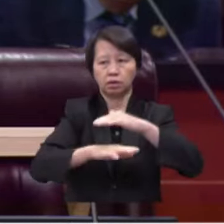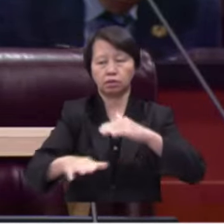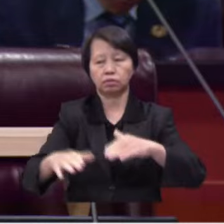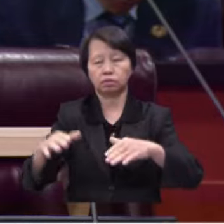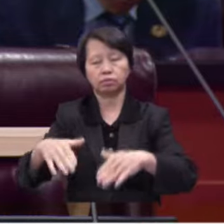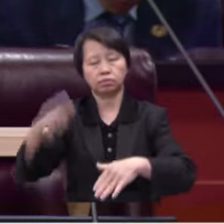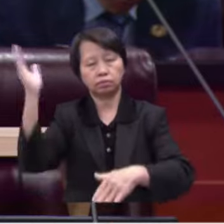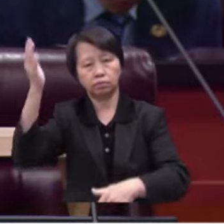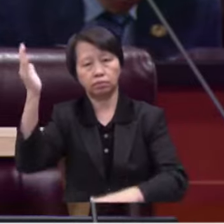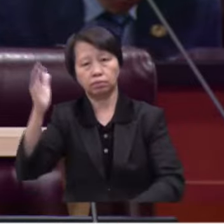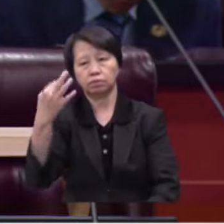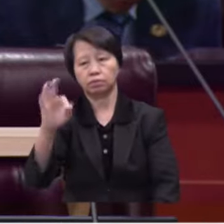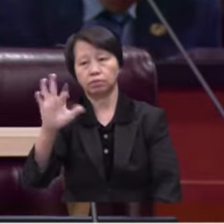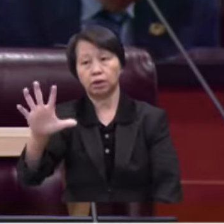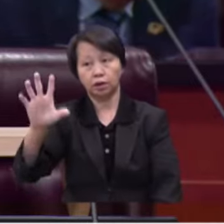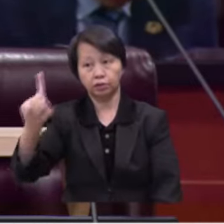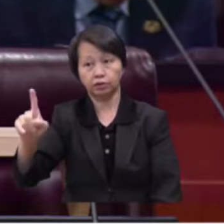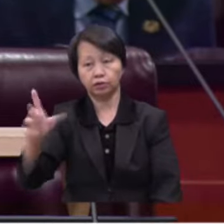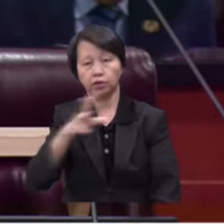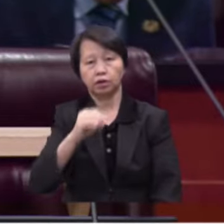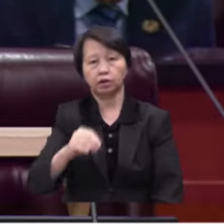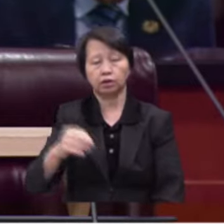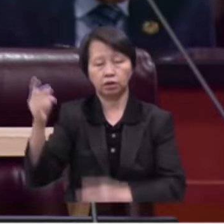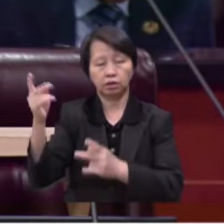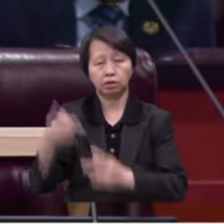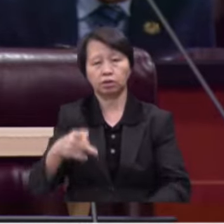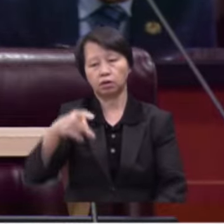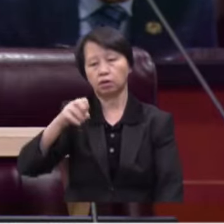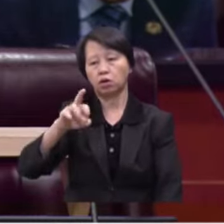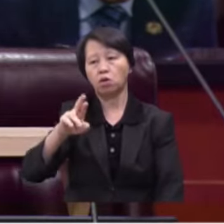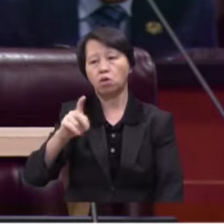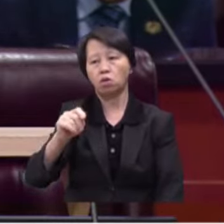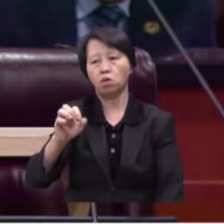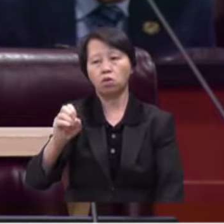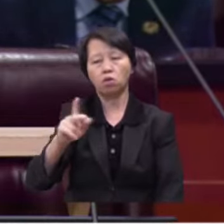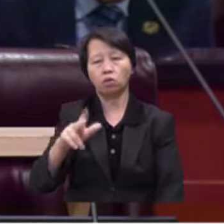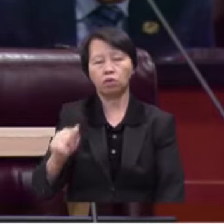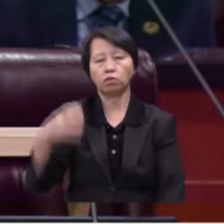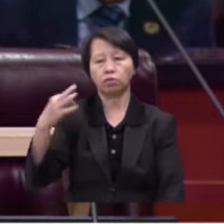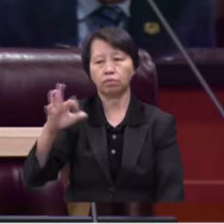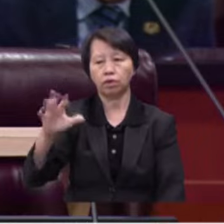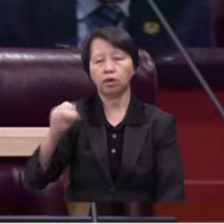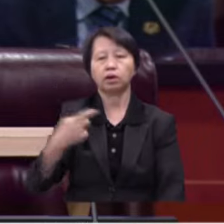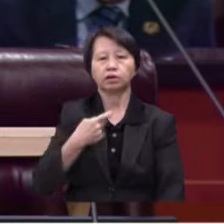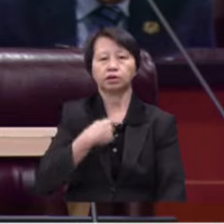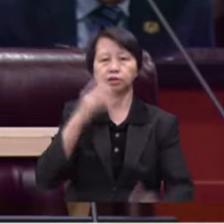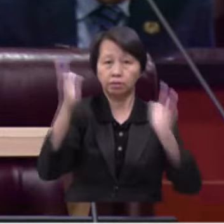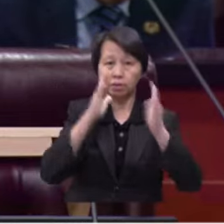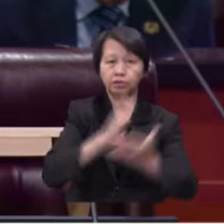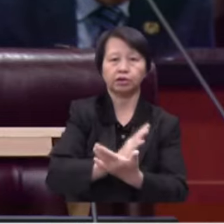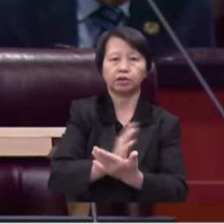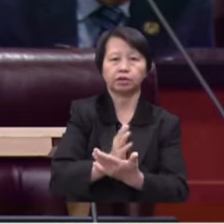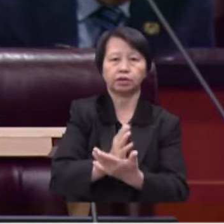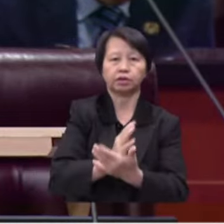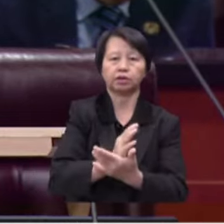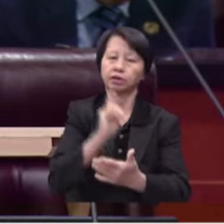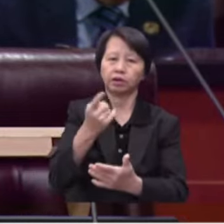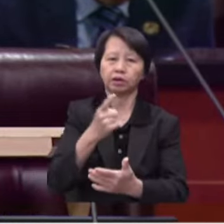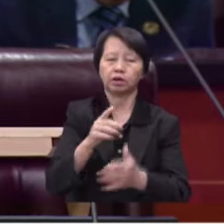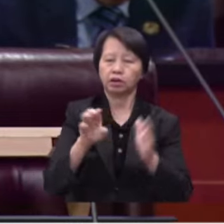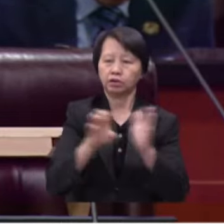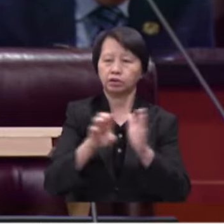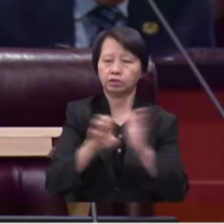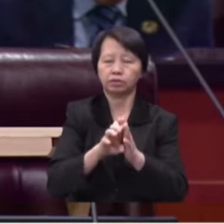1951 dan Apa nama Portugis 67 kita adalah transit sementara sebagai negara seperti